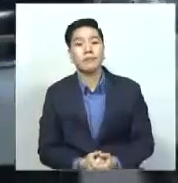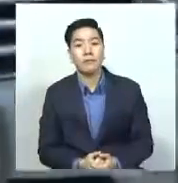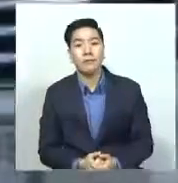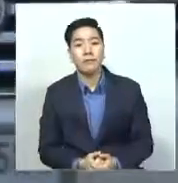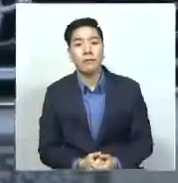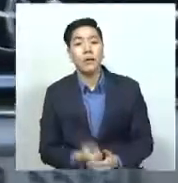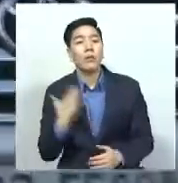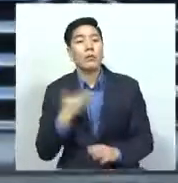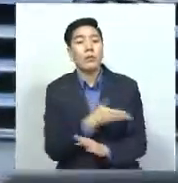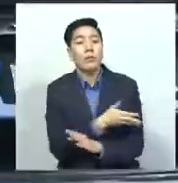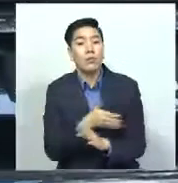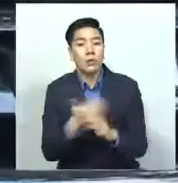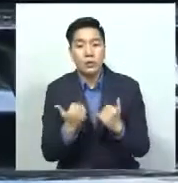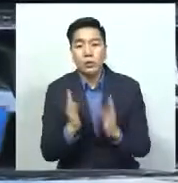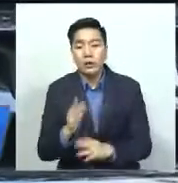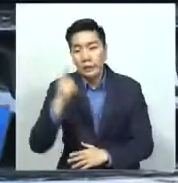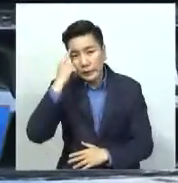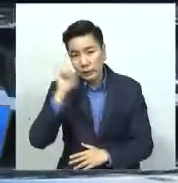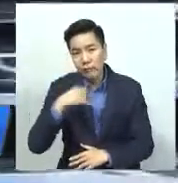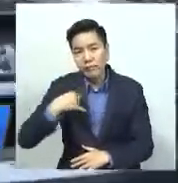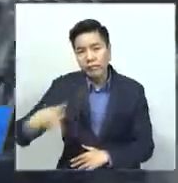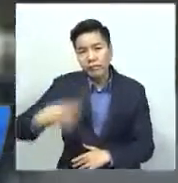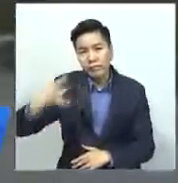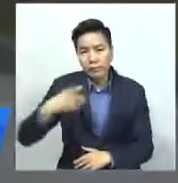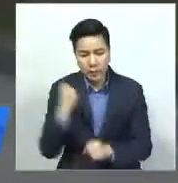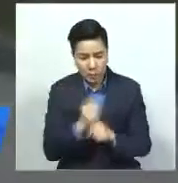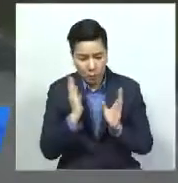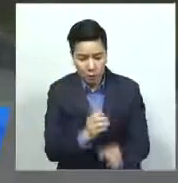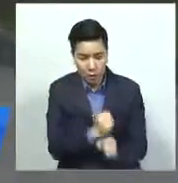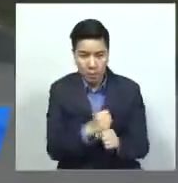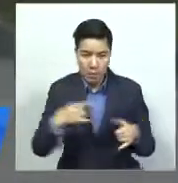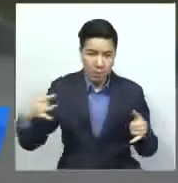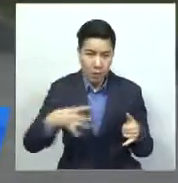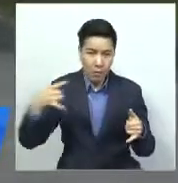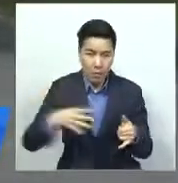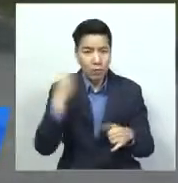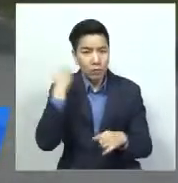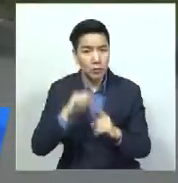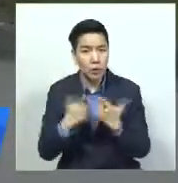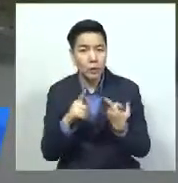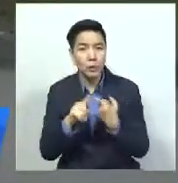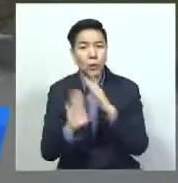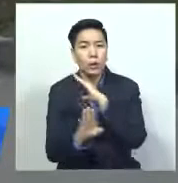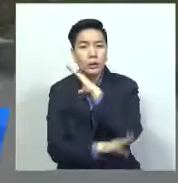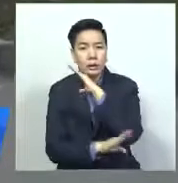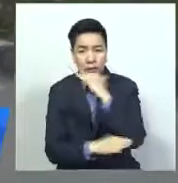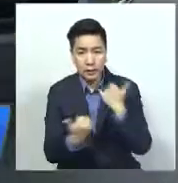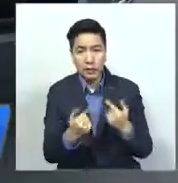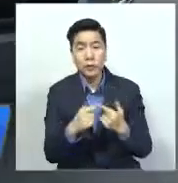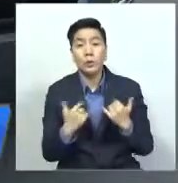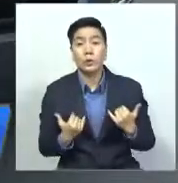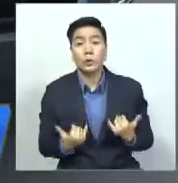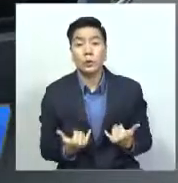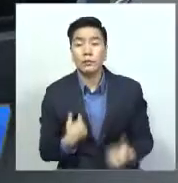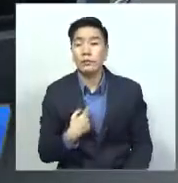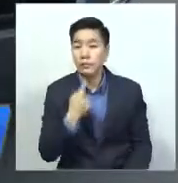สำหรับช่วงที่ผ่านมาเนี่ยค่ะคนร้ายก็ได้มีการก่อเหตุทำร้ายเจ้าหน้าที่อย่างต่อเนื่องนะคะโดยเฉพาะในพื้นที่จังหวัดชายแดนภาคใต้ล่า